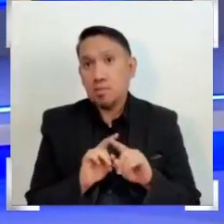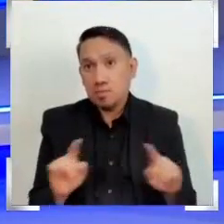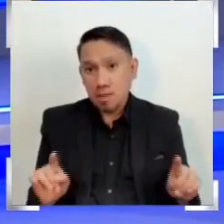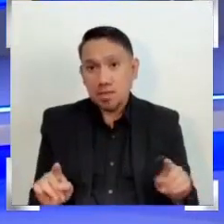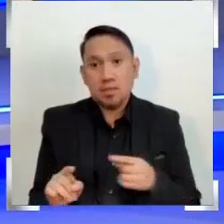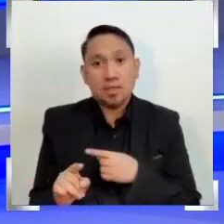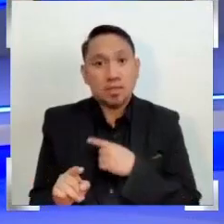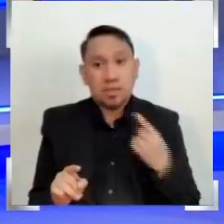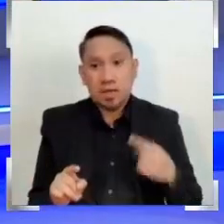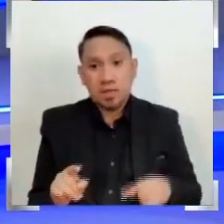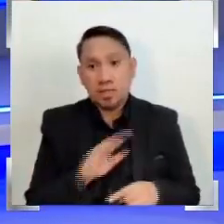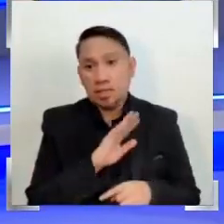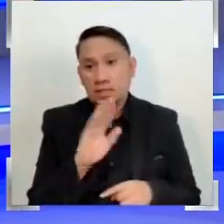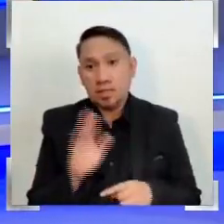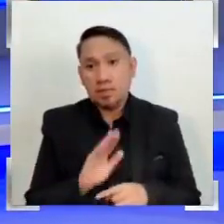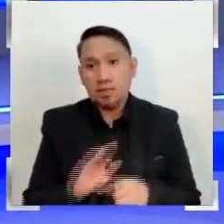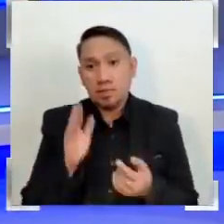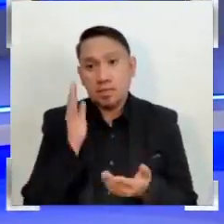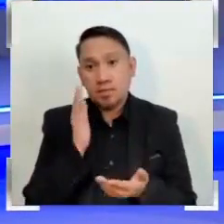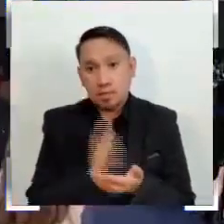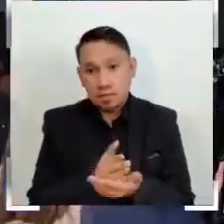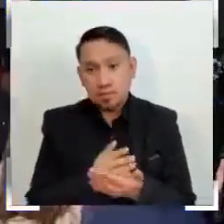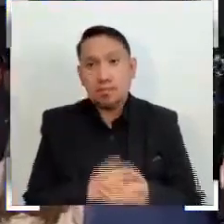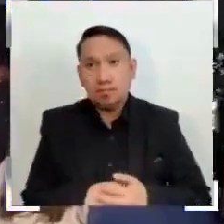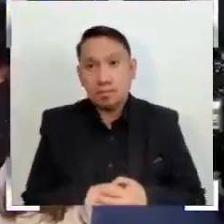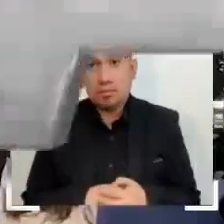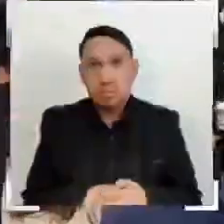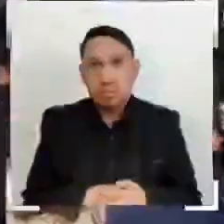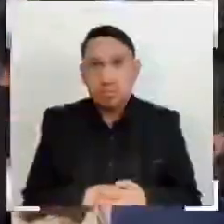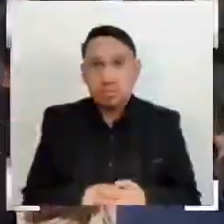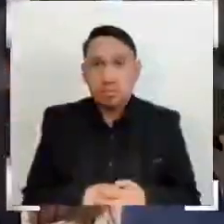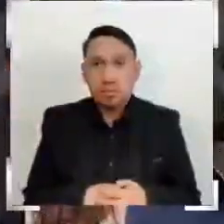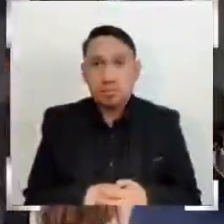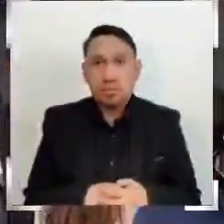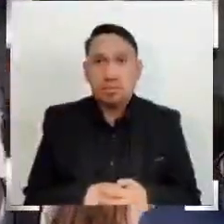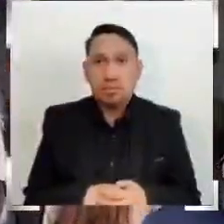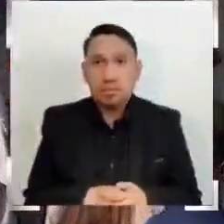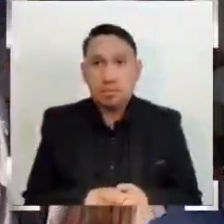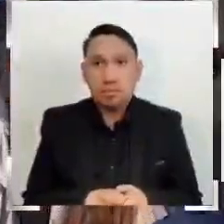Guard. Saksi, si Jonathan Andal.